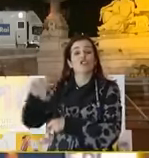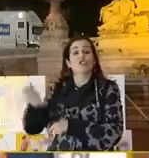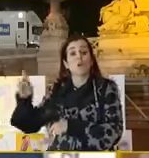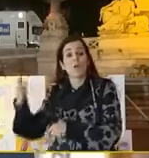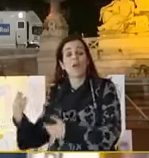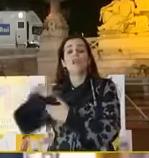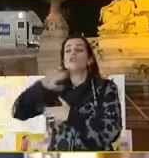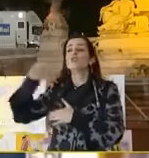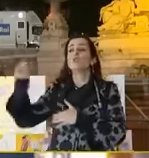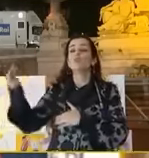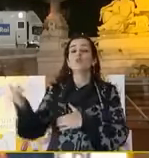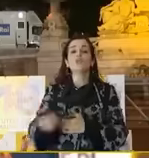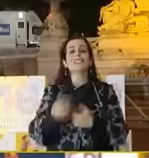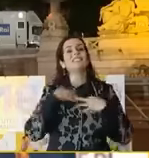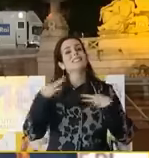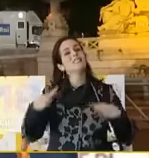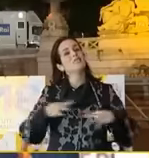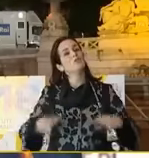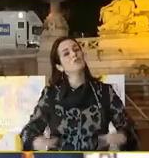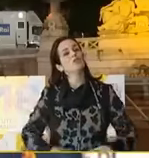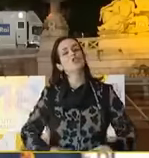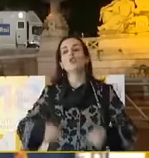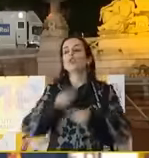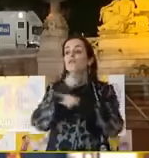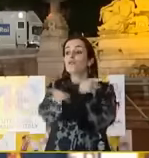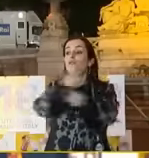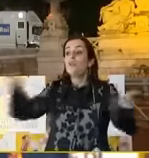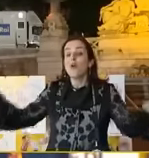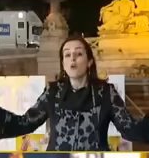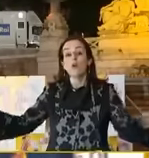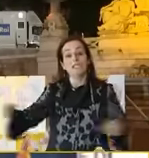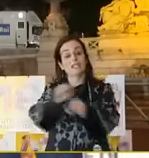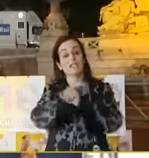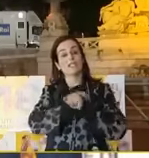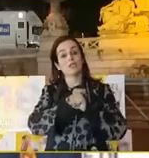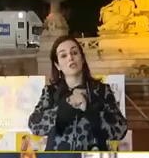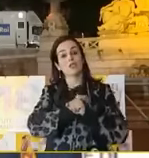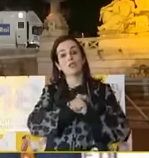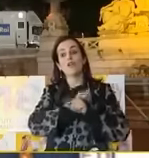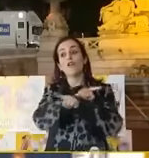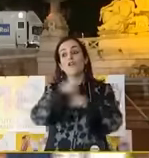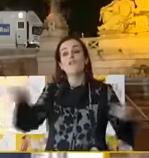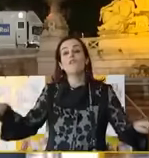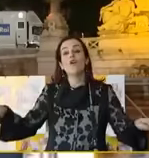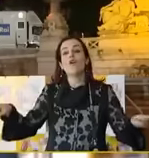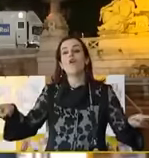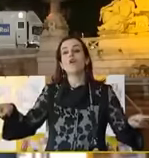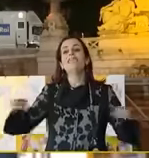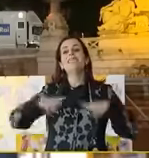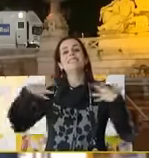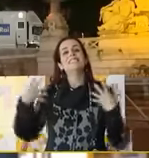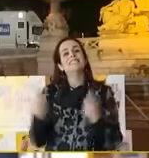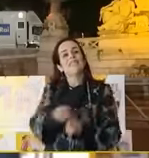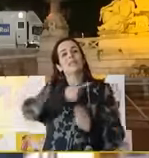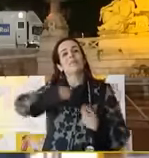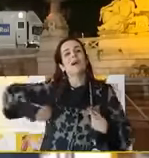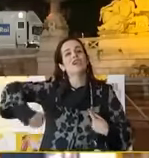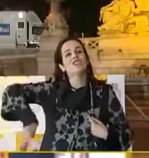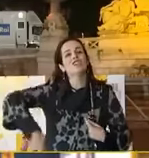istituzioni e tutti voi che siete qui stasera e che siete stati insieme a noi in ogni occasione. Non ci avete